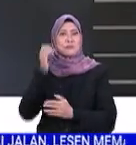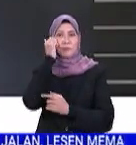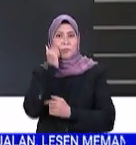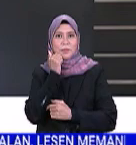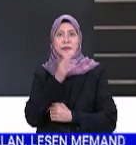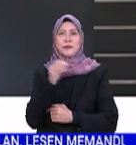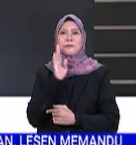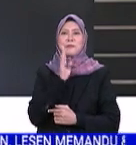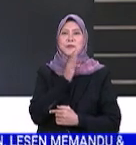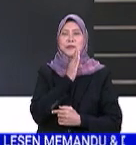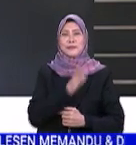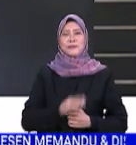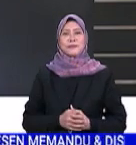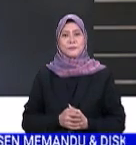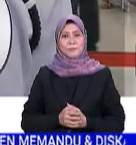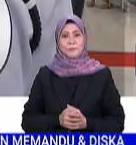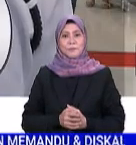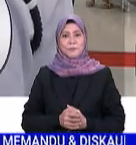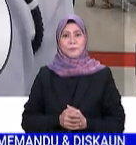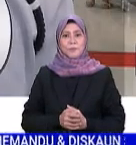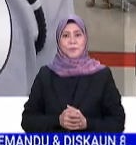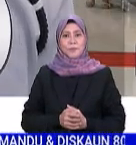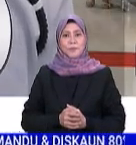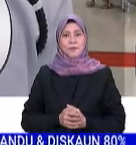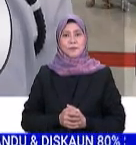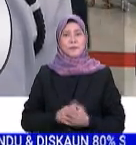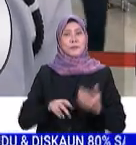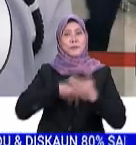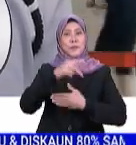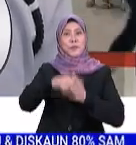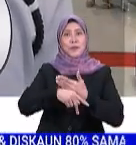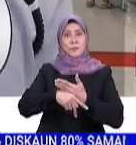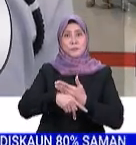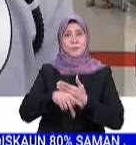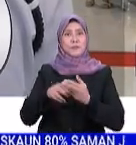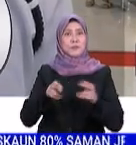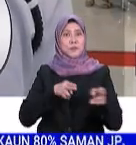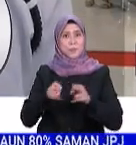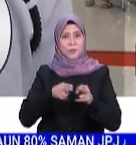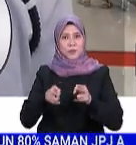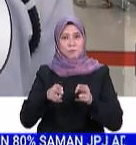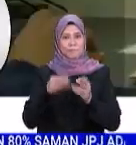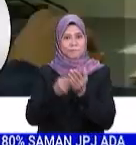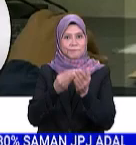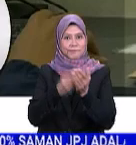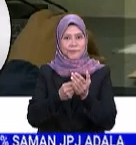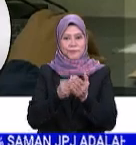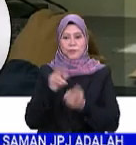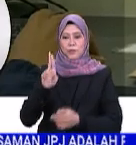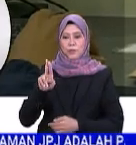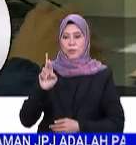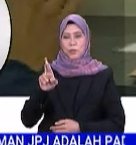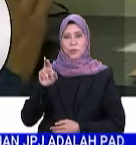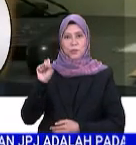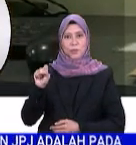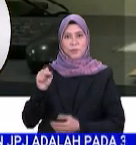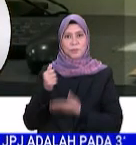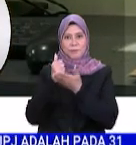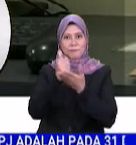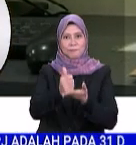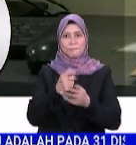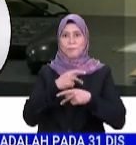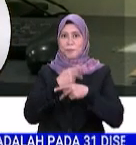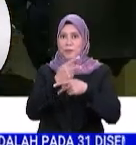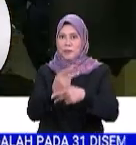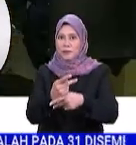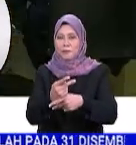bujang. Tidak ketinggalan pelaksanaan program pengurusan dan ketahanan keuangan URUS bagi membantu peminjam